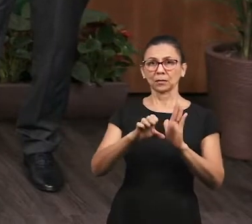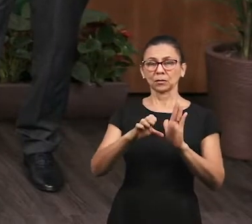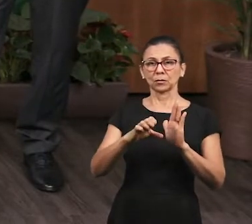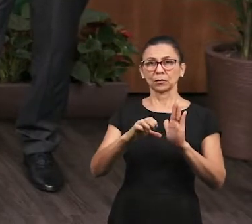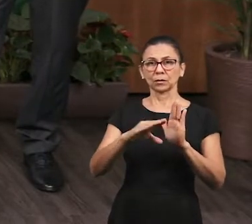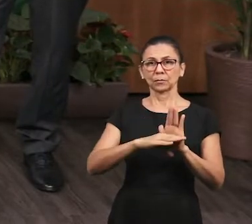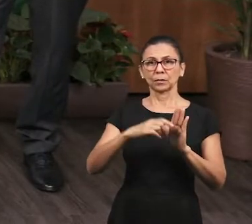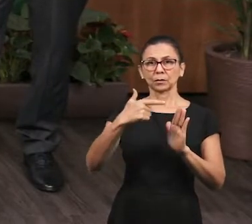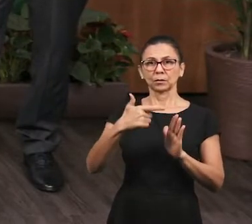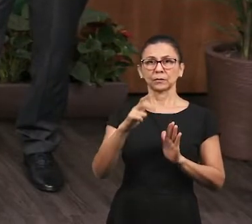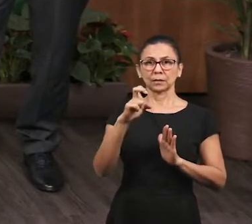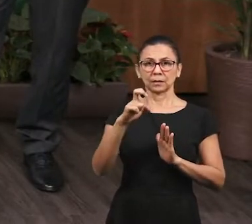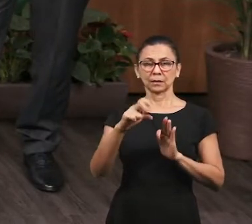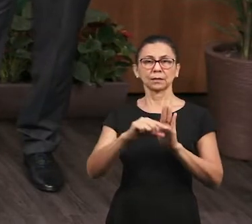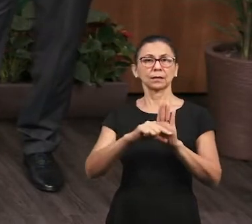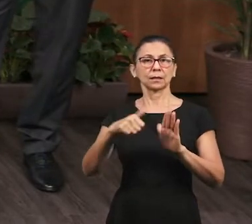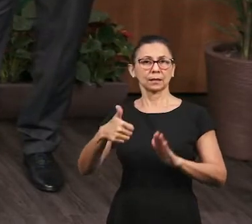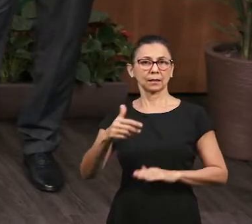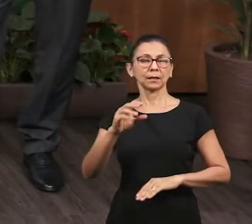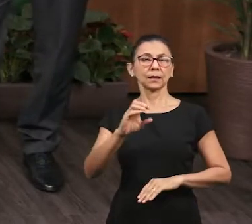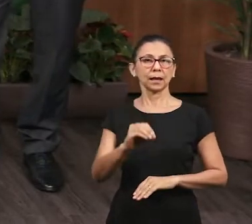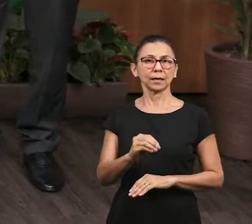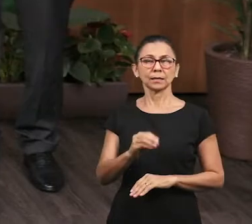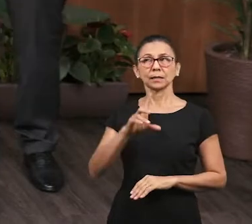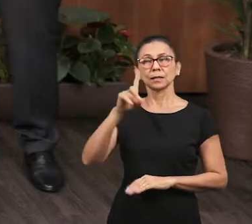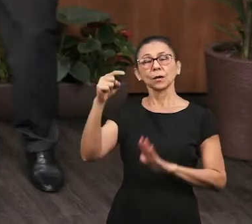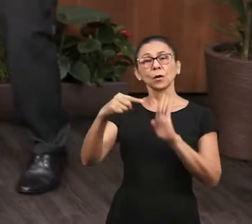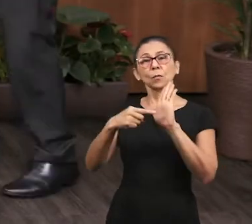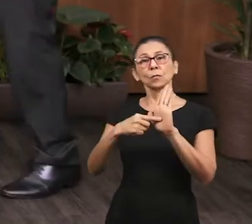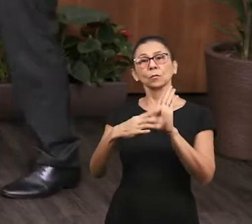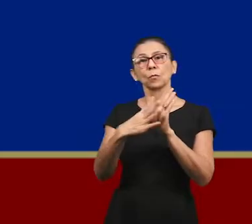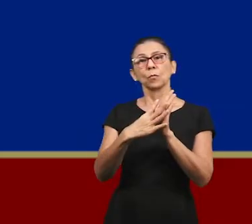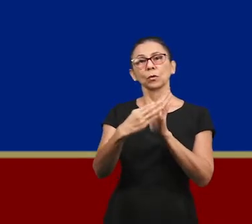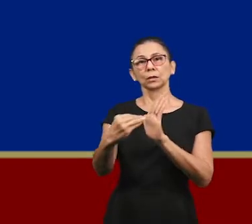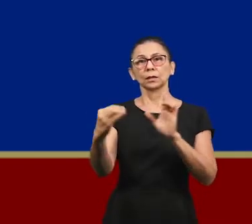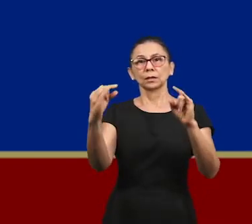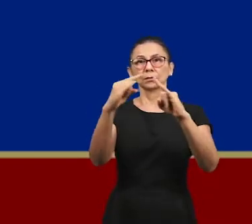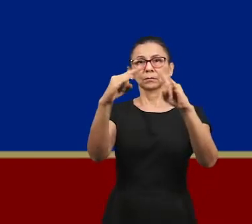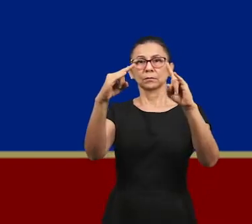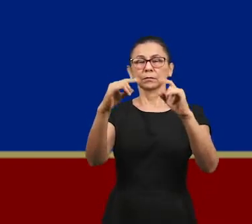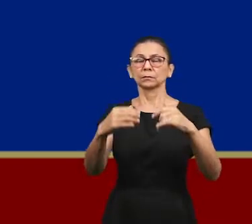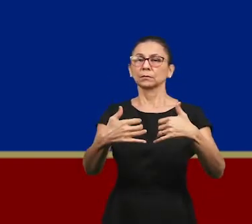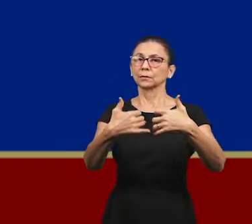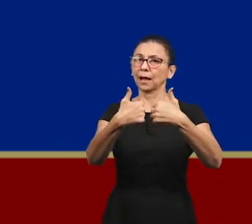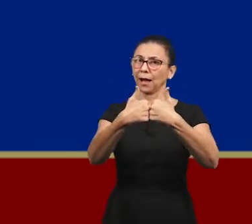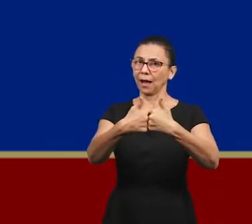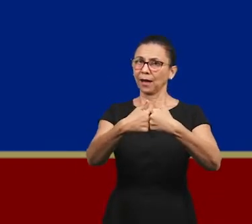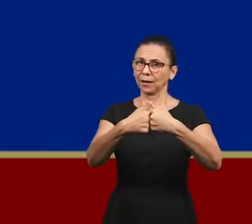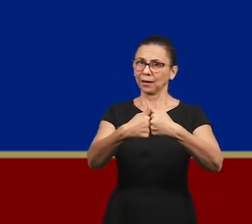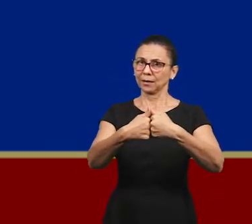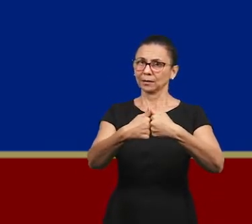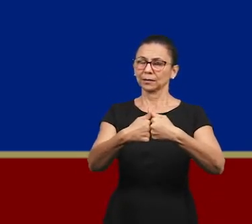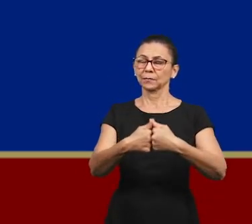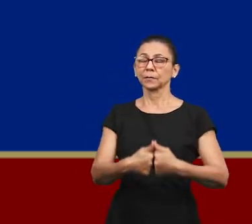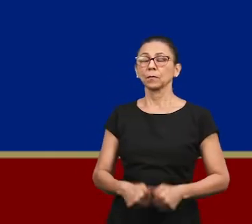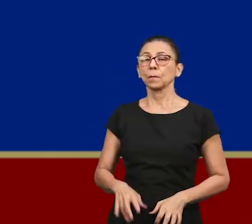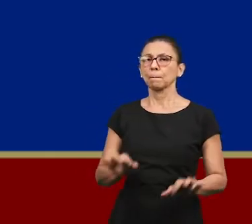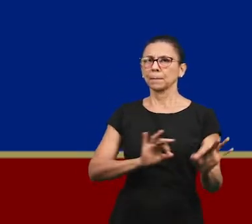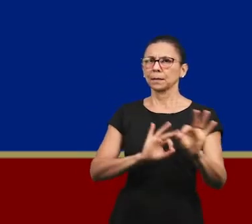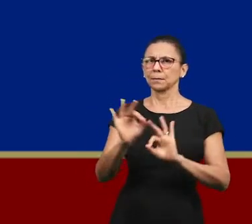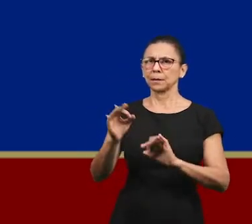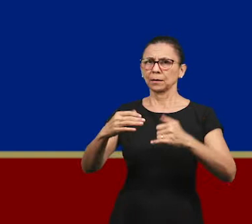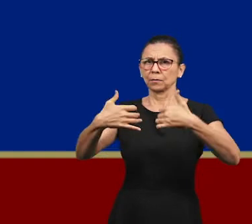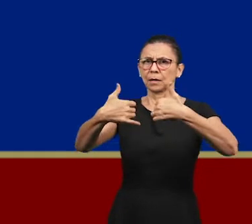25 глава, 10 стих, чтобы увидеть, как Бог открыл о ковчеге, что